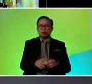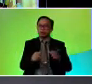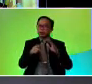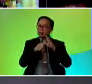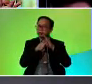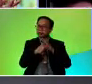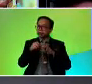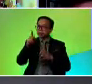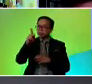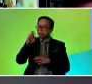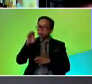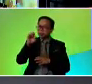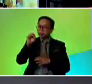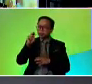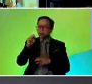petanya